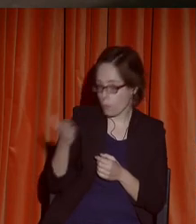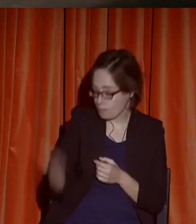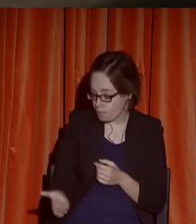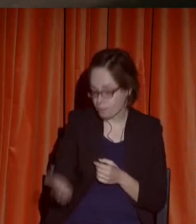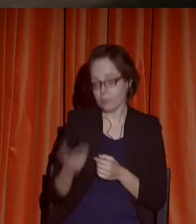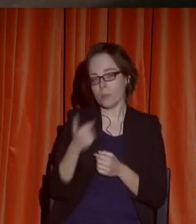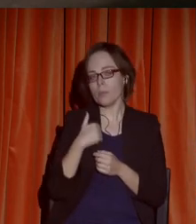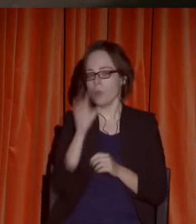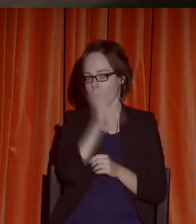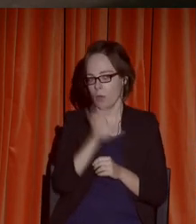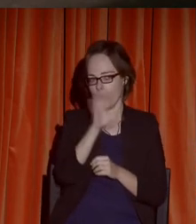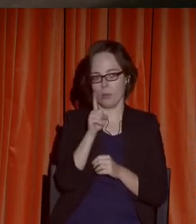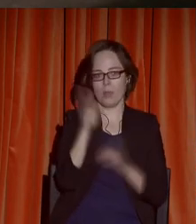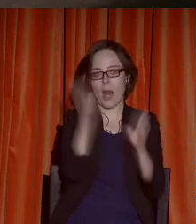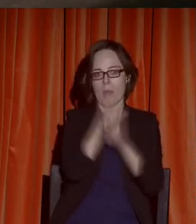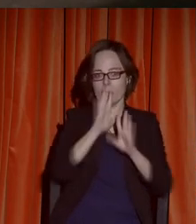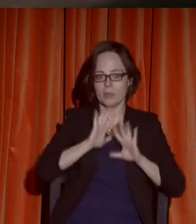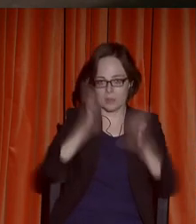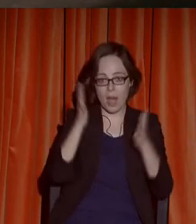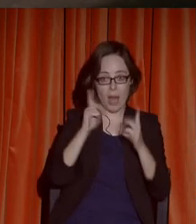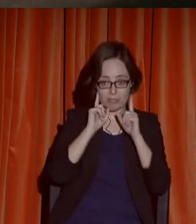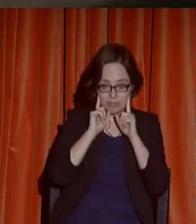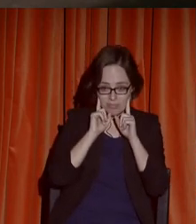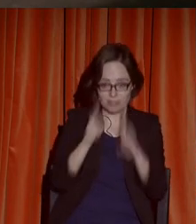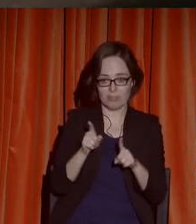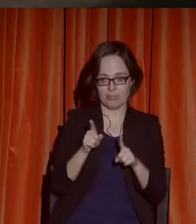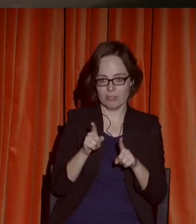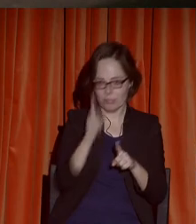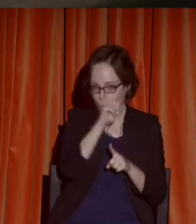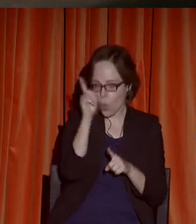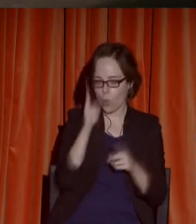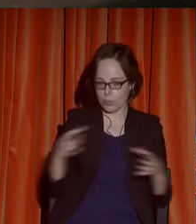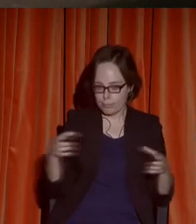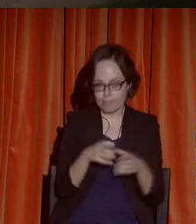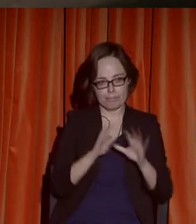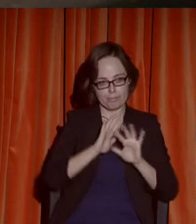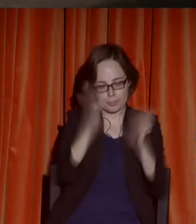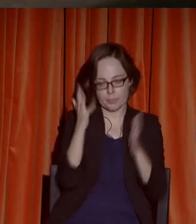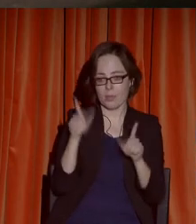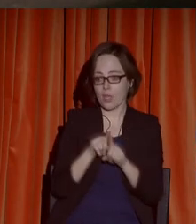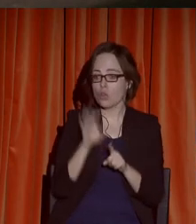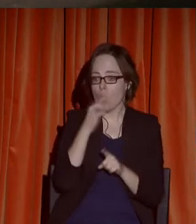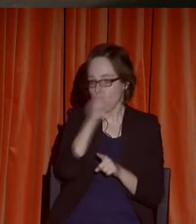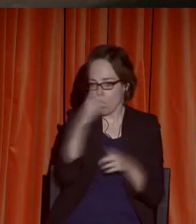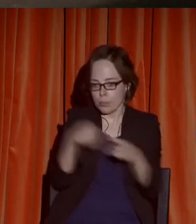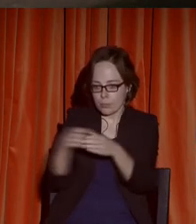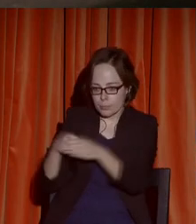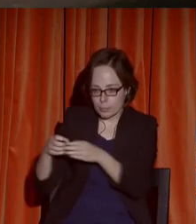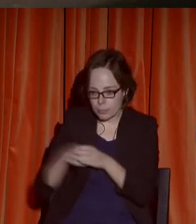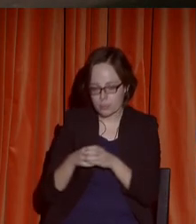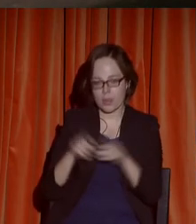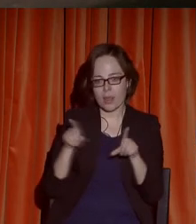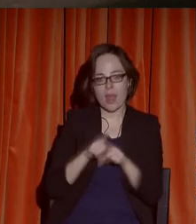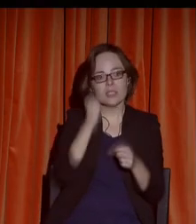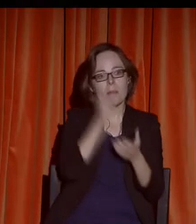strajk klimatyczny, autentyczny ruch, różne działania grup młodzieżowych, fantastyczne angażowanie się w